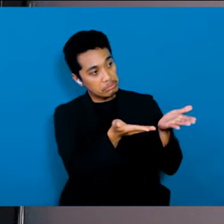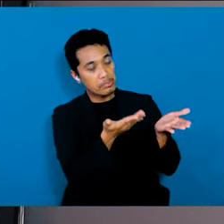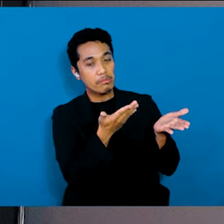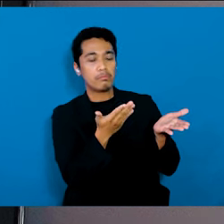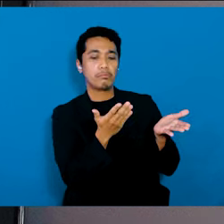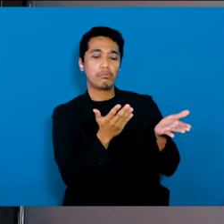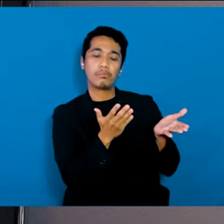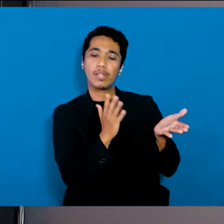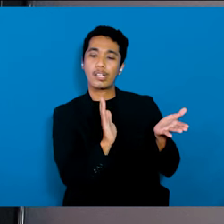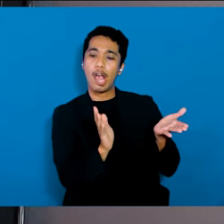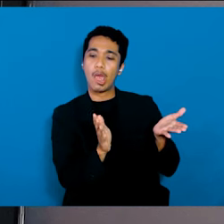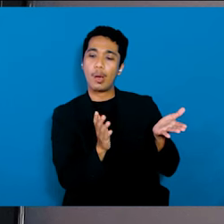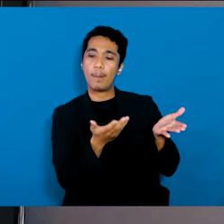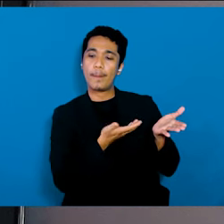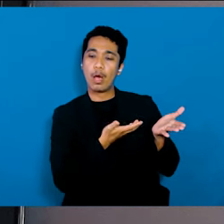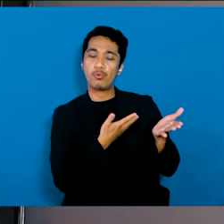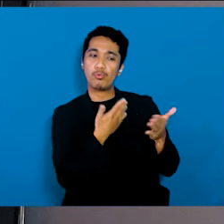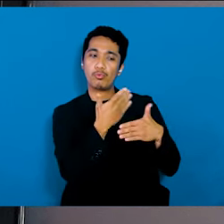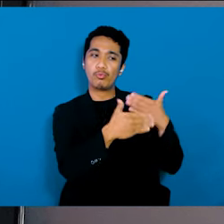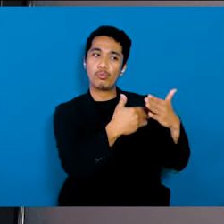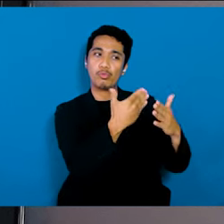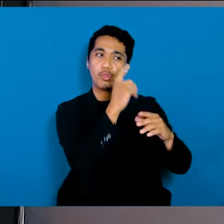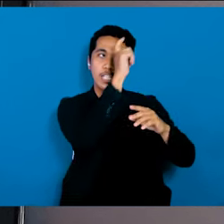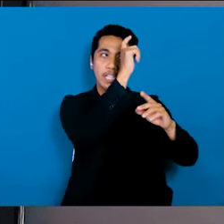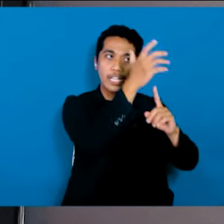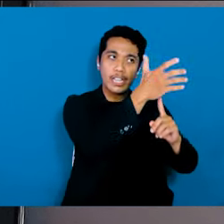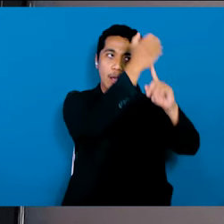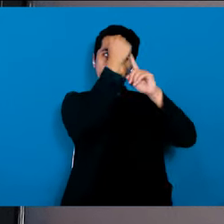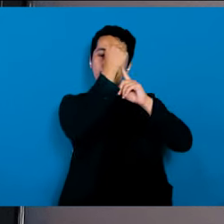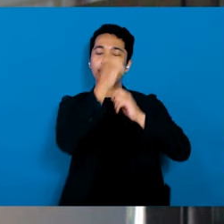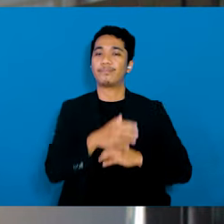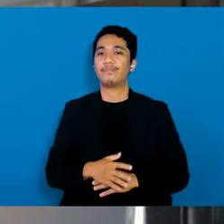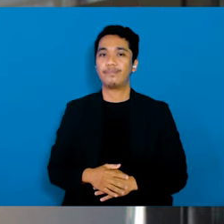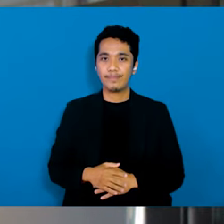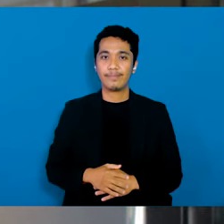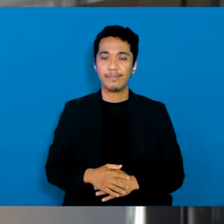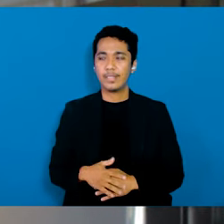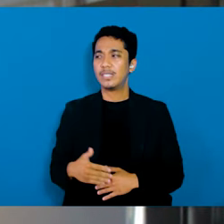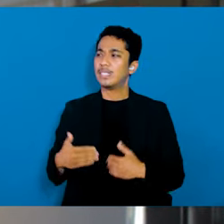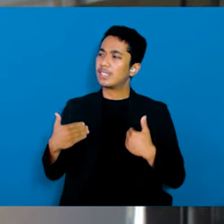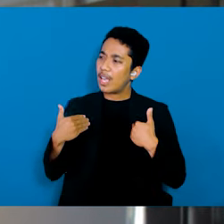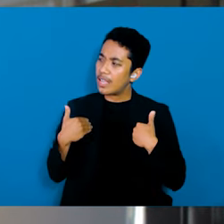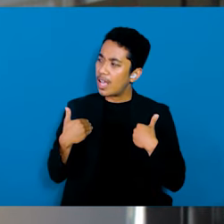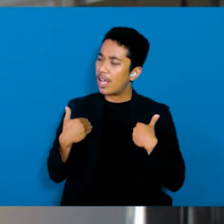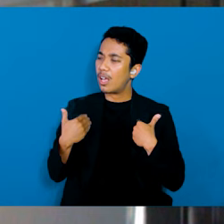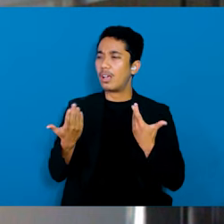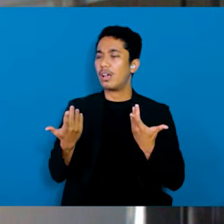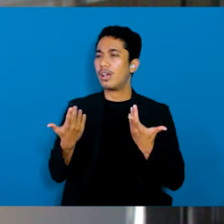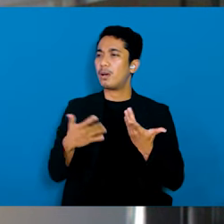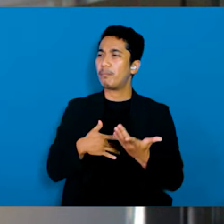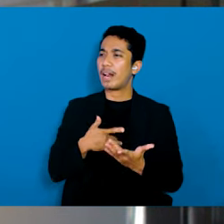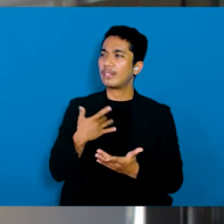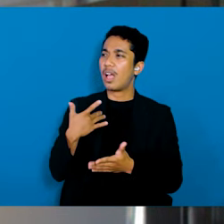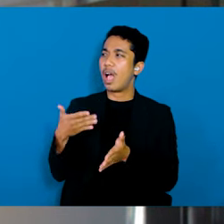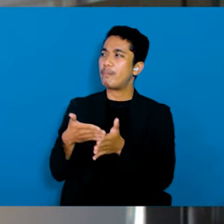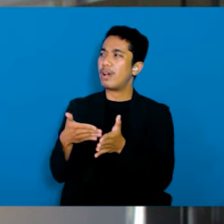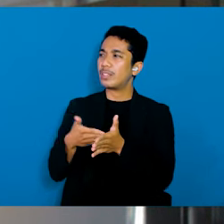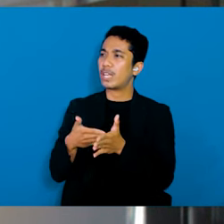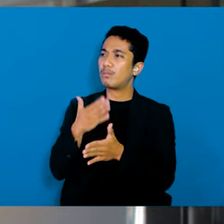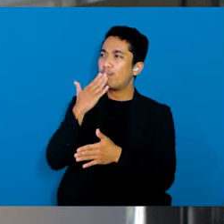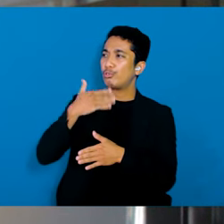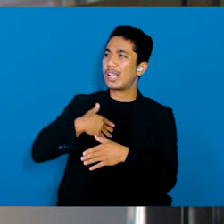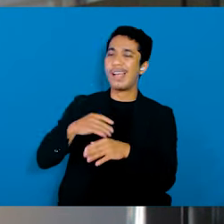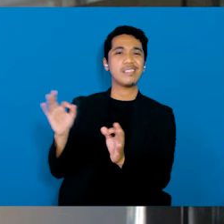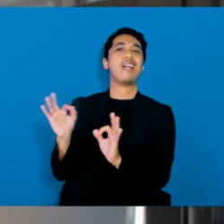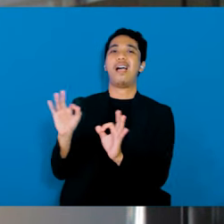hambatan ketika akan merealisasikan cita-cita itu? Saya tidak merasa memiliki